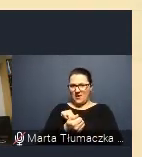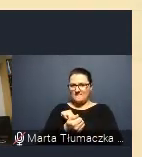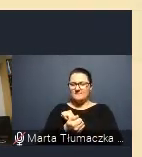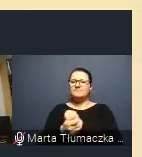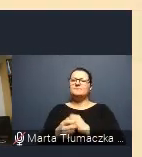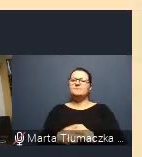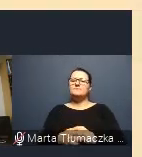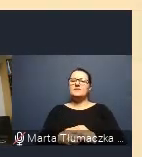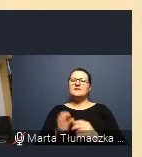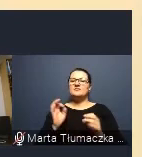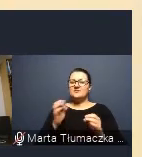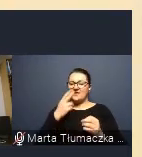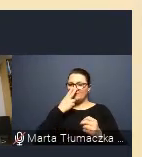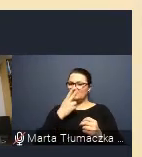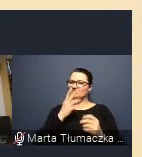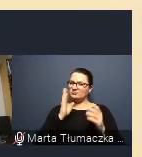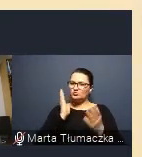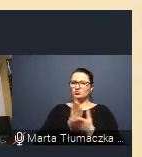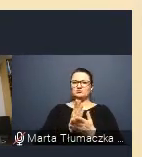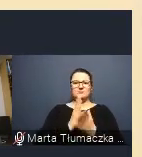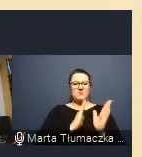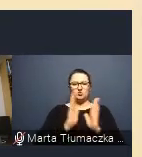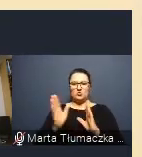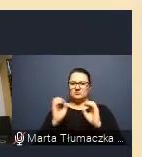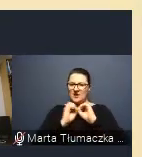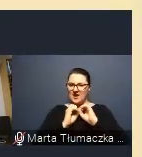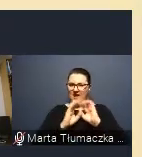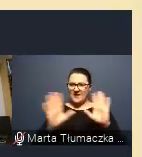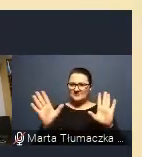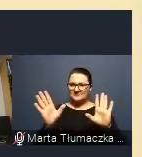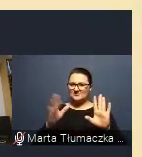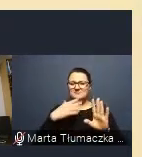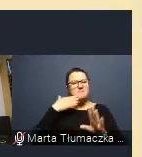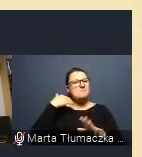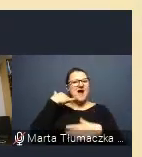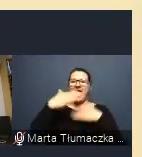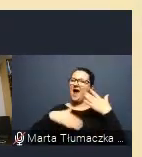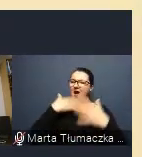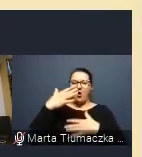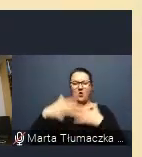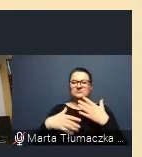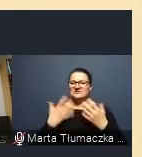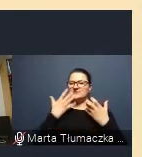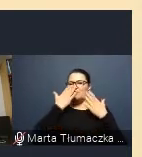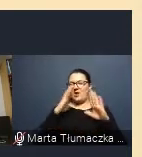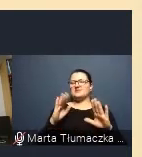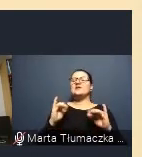teraz uporządkowane, przejrzyste, nie panuje w nich chaos, też będę chciała Państwu to pokazać, jak to